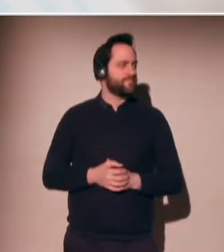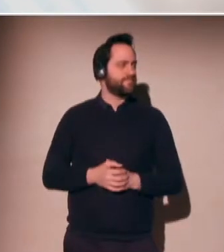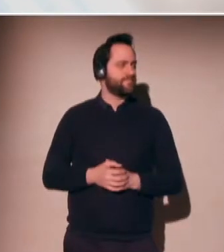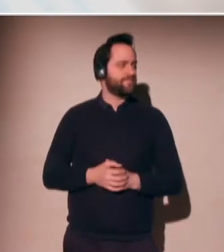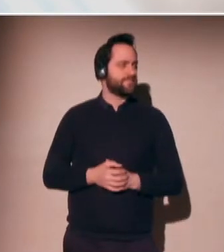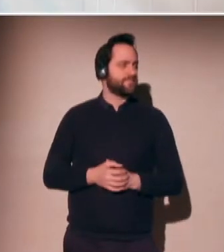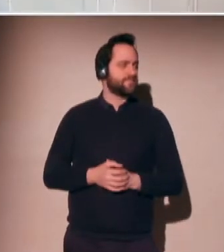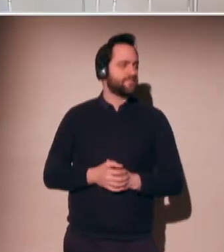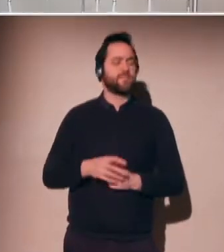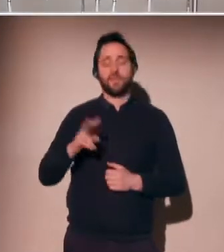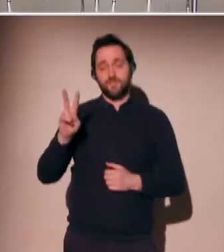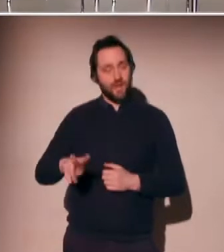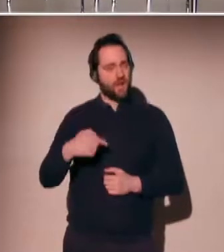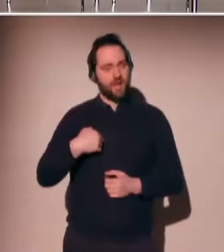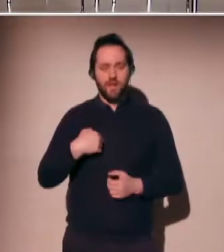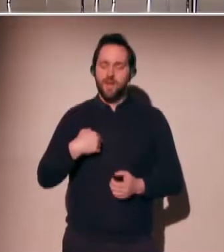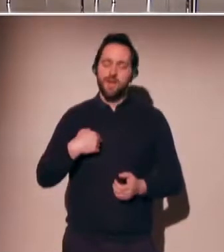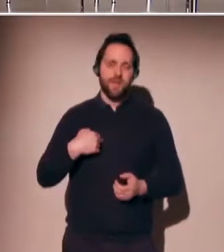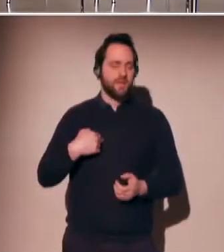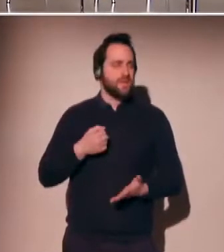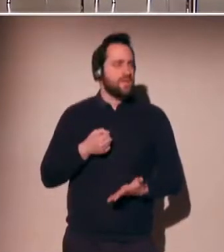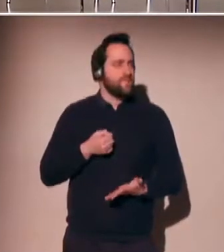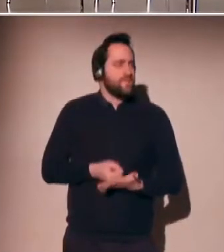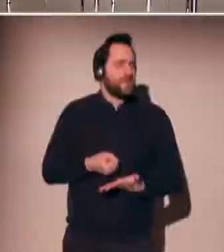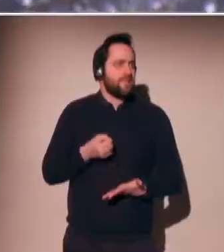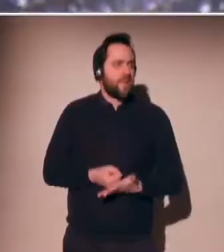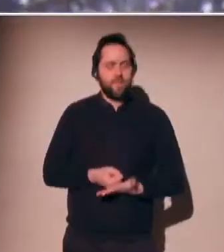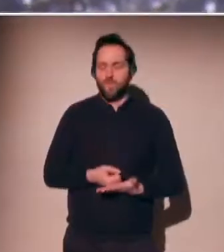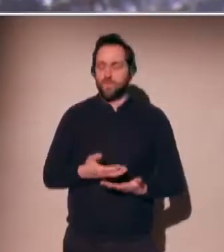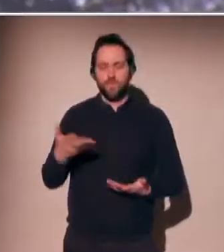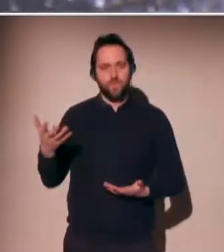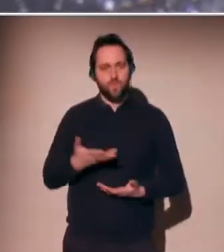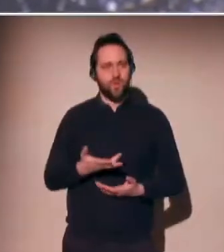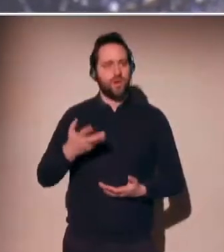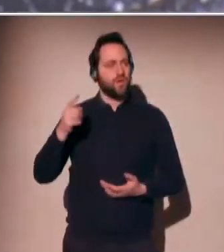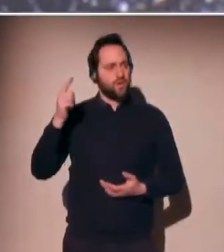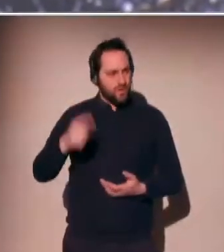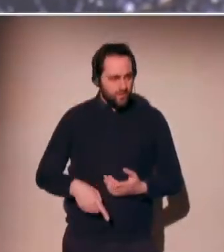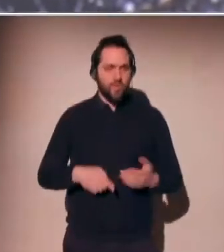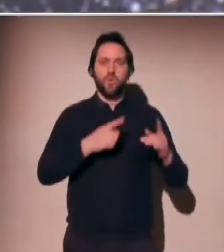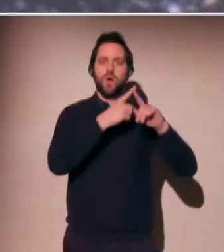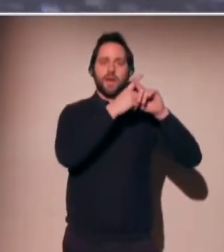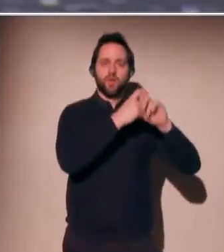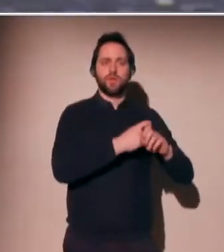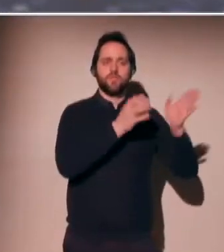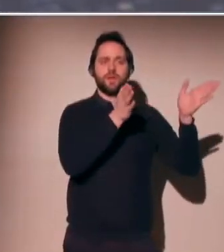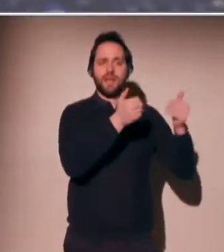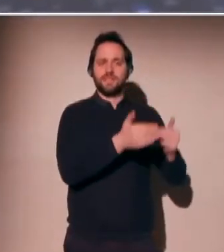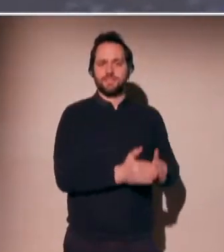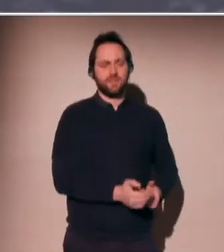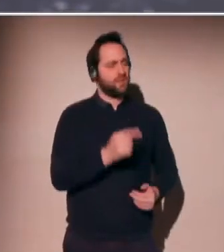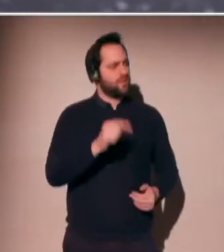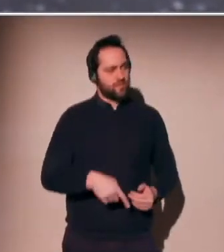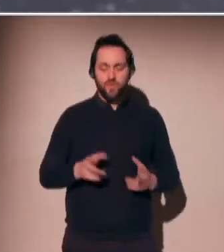il faudrait expliquer pourquoi ils sont classés comme ils le sont, que ce soit